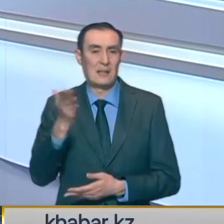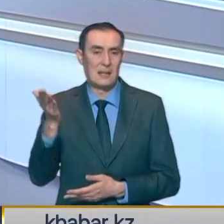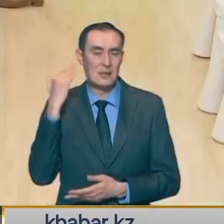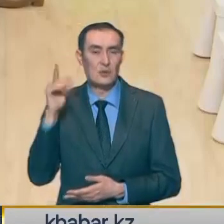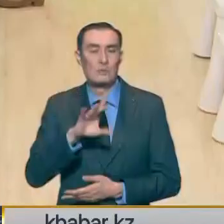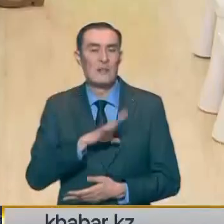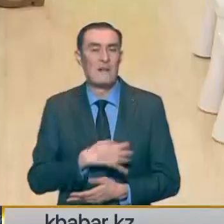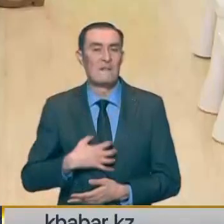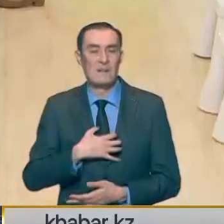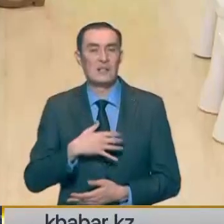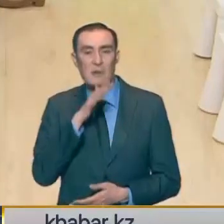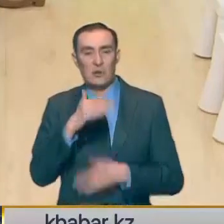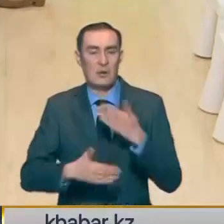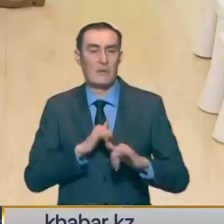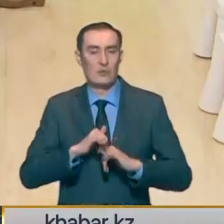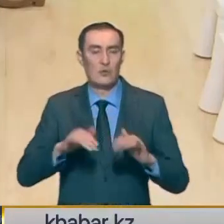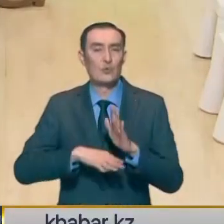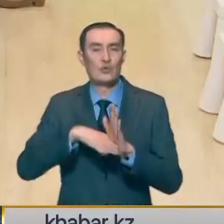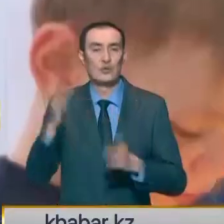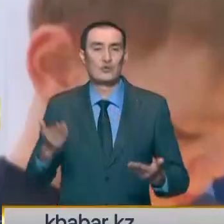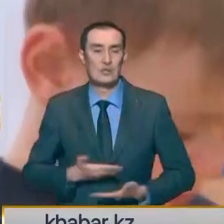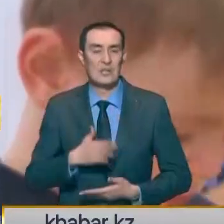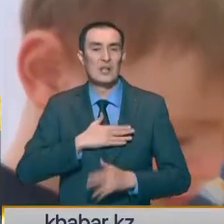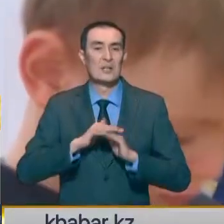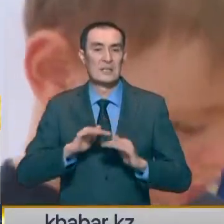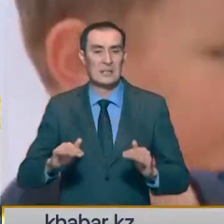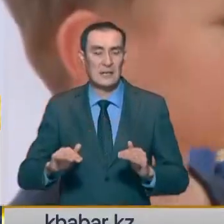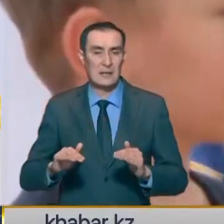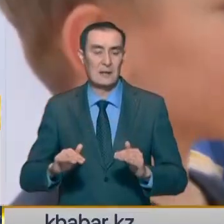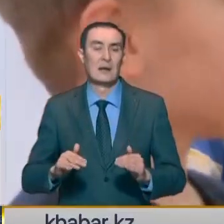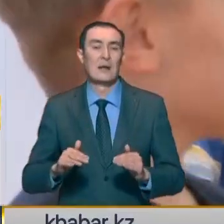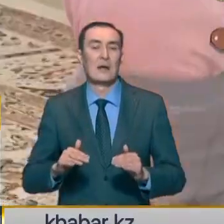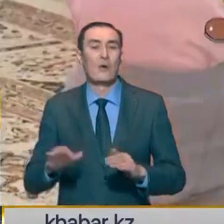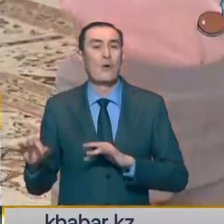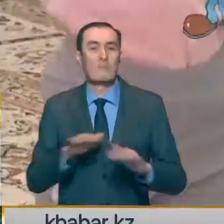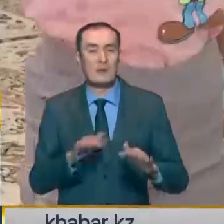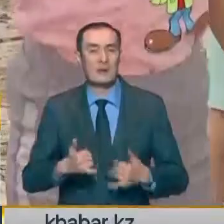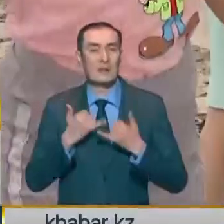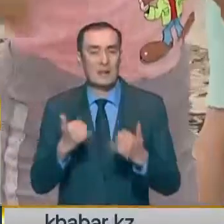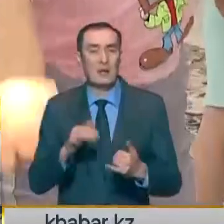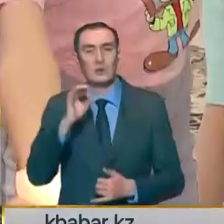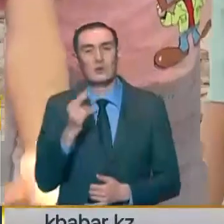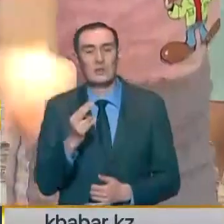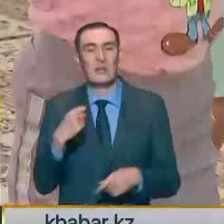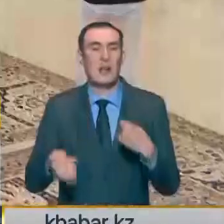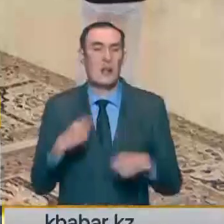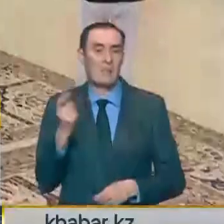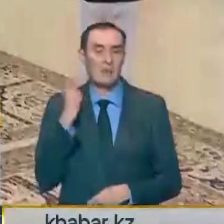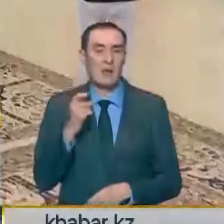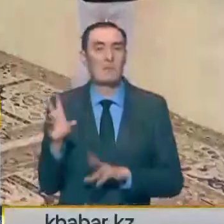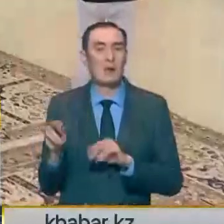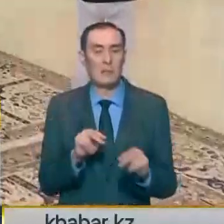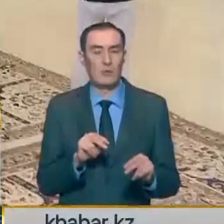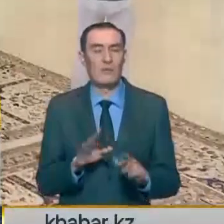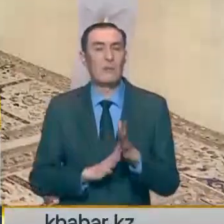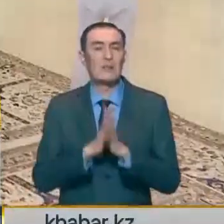назад, что стало важным шагом на пути к улучшению жизни наших детей. О мерах, направленных на социальное и экономическое